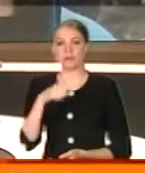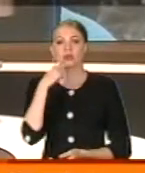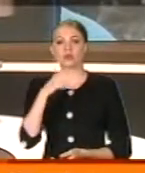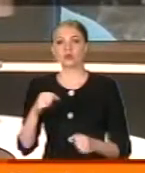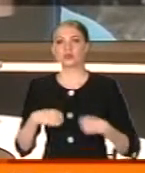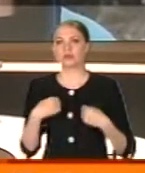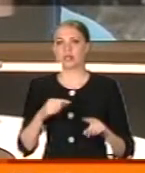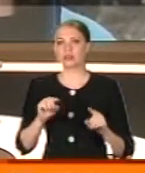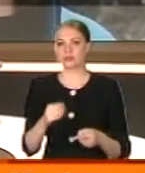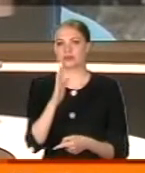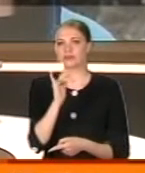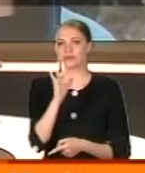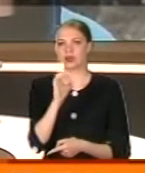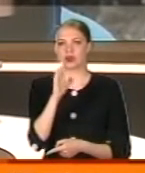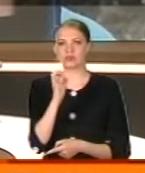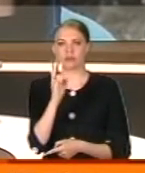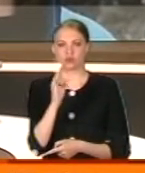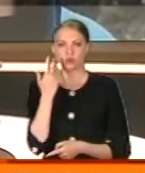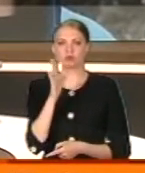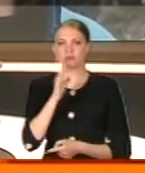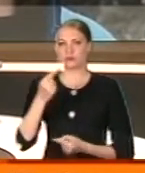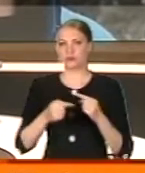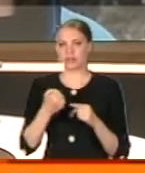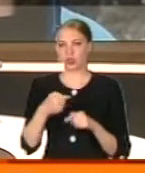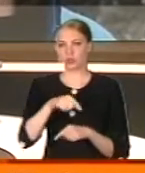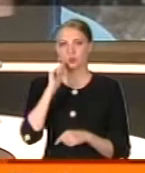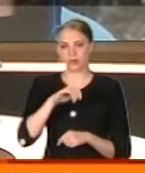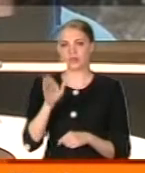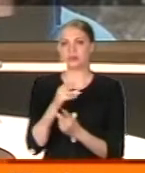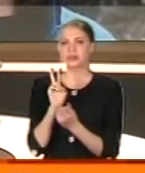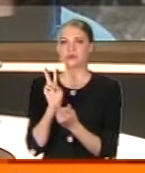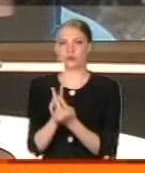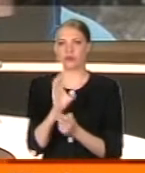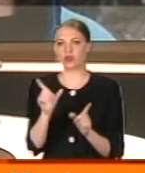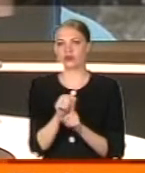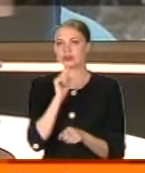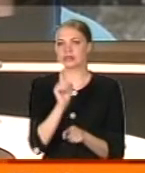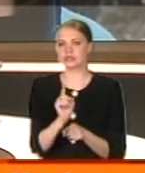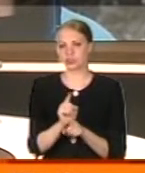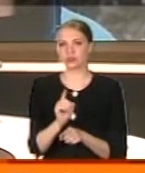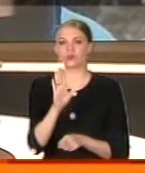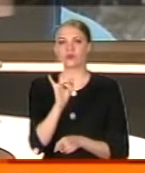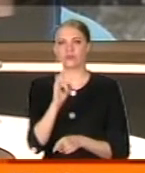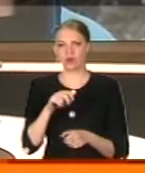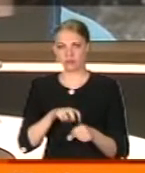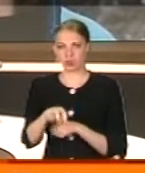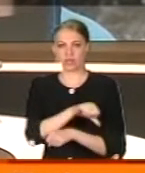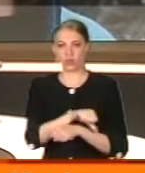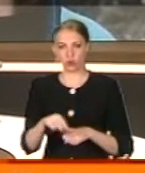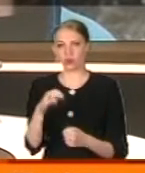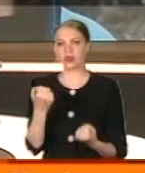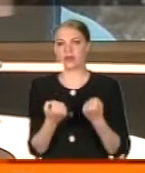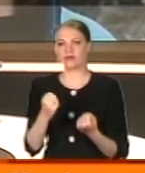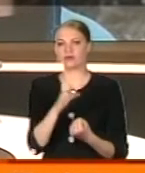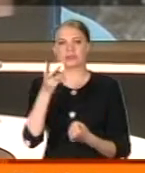Росії намагалися затримати Віру Савченко, коли вона поверталася до України після побачення із сестрою. Віра перетинала кордон на автівці